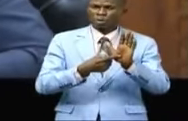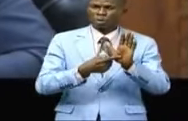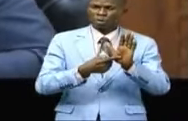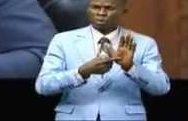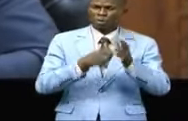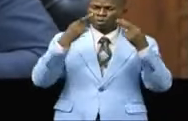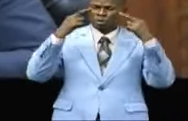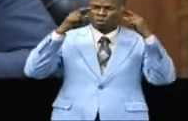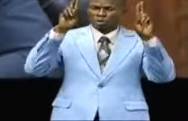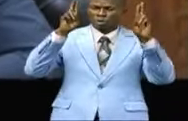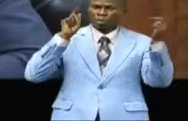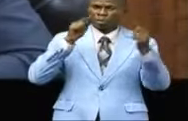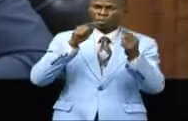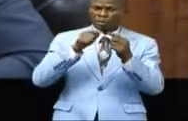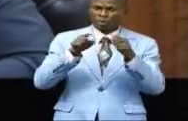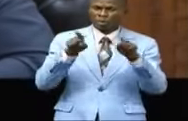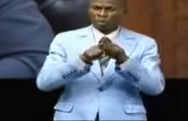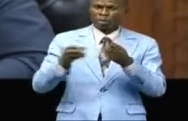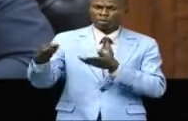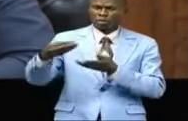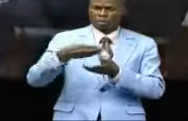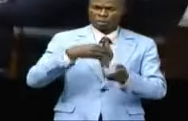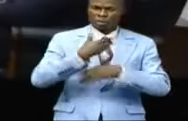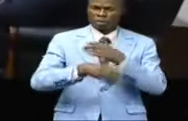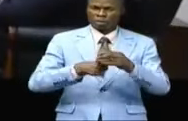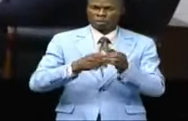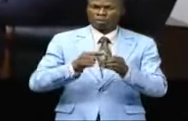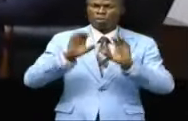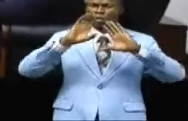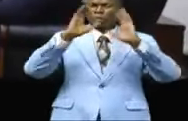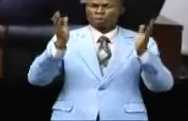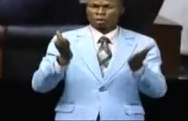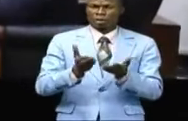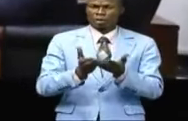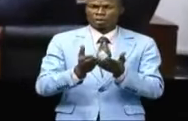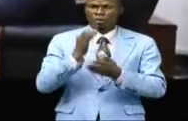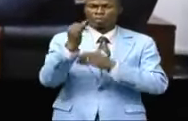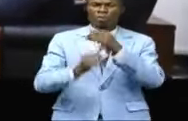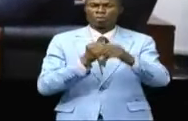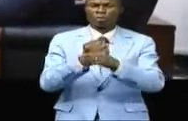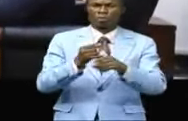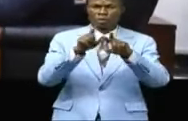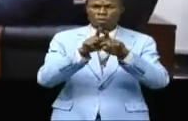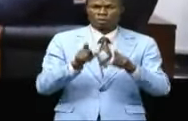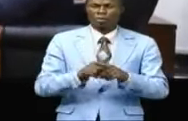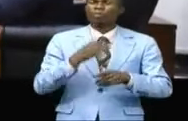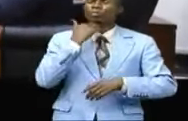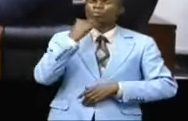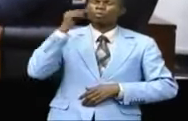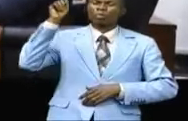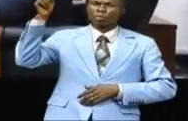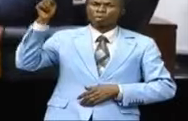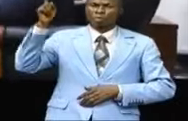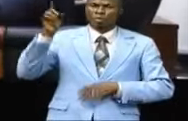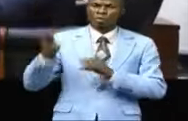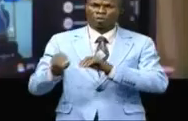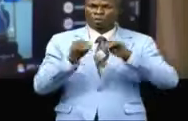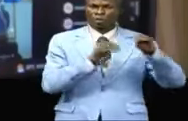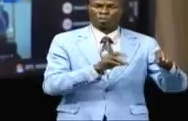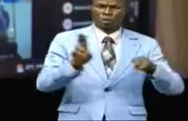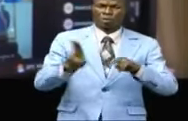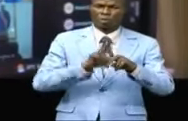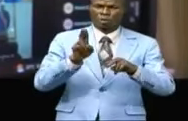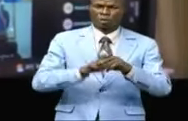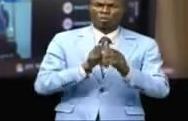l'atteinte de l'objectif relatif à la mobilisation des efforts de la communauté internationale et des bailleurs de fonds dans la mise en œuvre de la